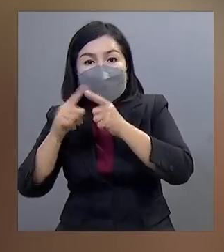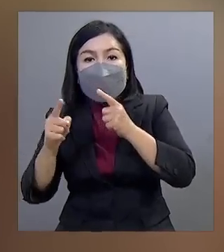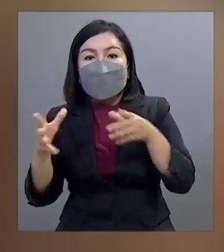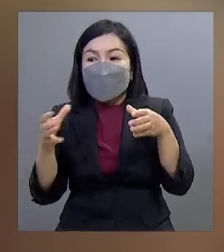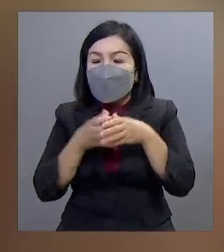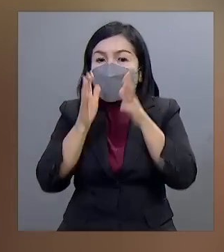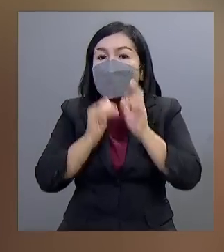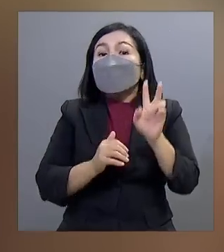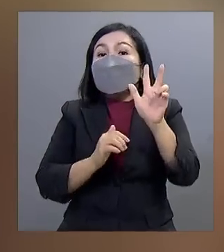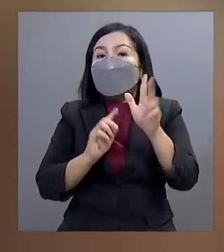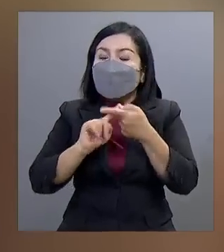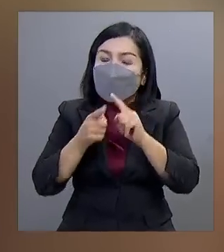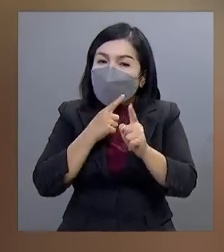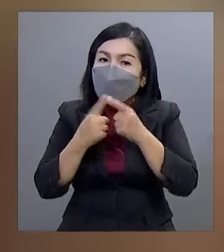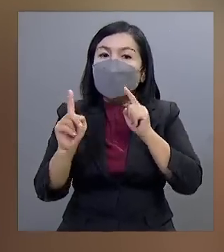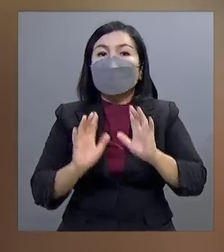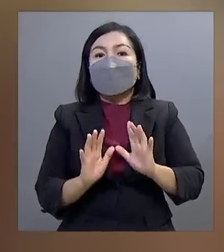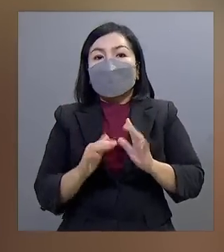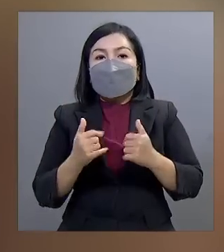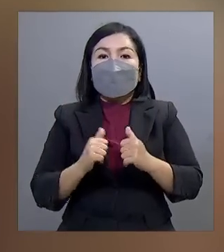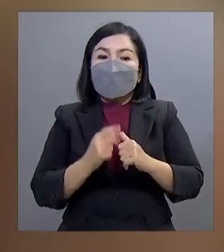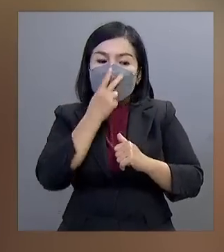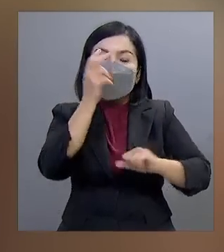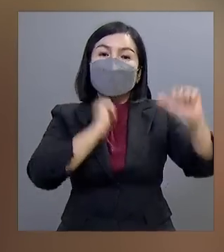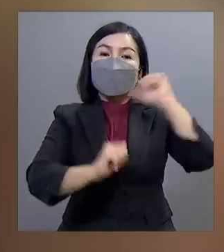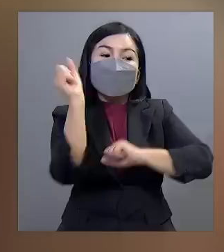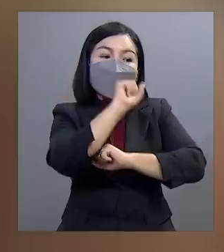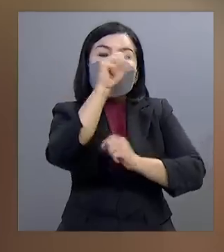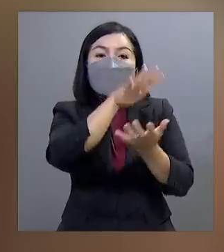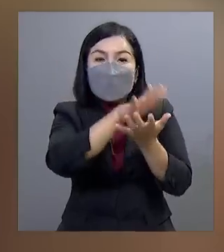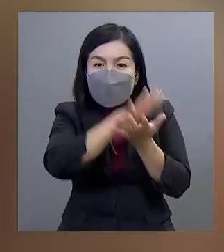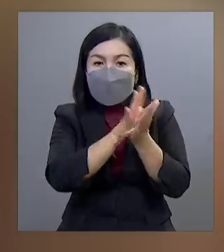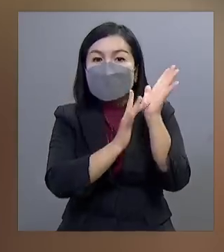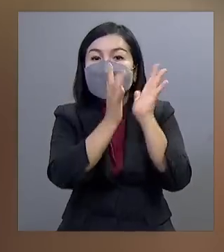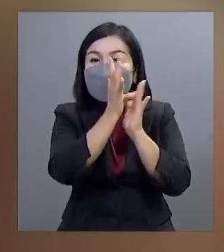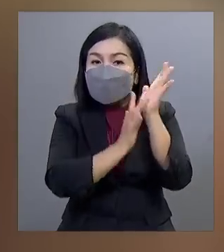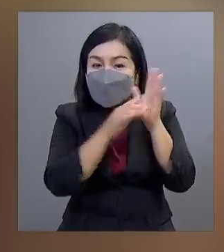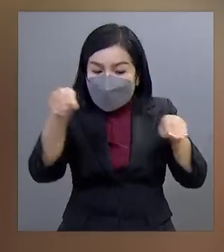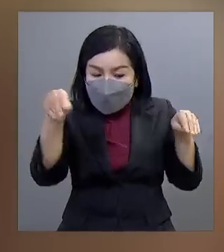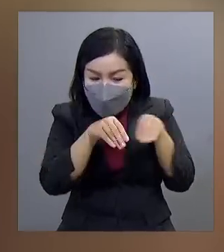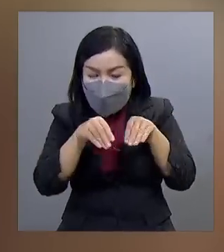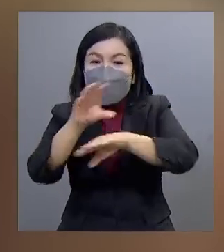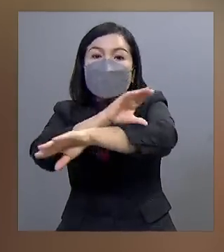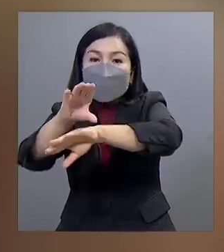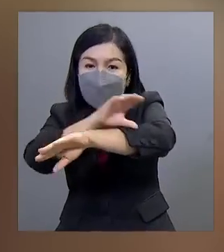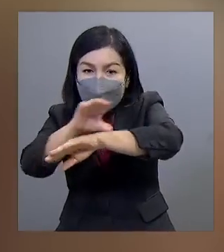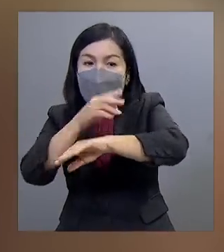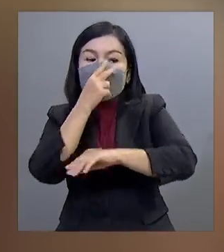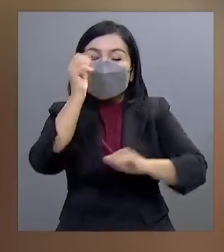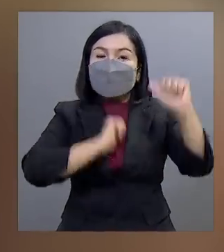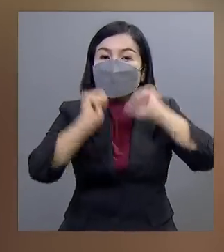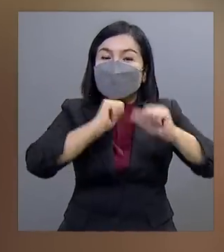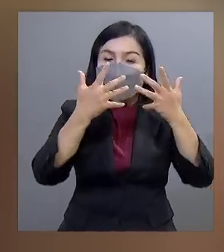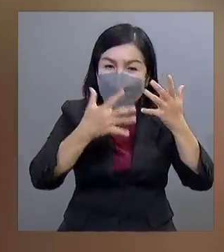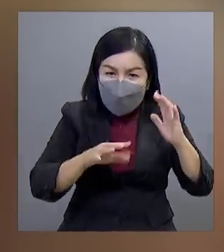เดินทางออกมาจากการกลับมาจากดูคอนเสิร์ตที่โรงเรียนกรุงเทพคริสเตียนค่ะซึ่งอยู่ใกล้ๆกับสถานีรถไฟฟ้าระหว่างเดินกลับมานะค